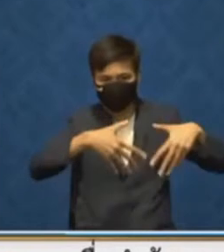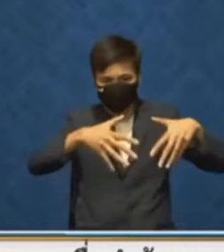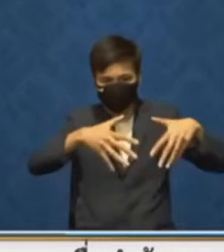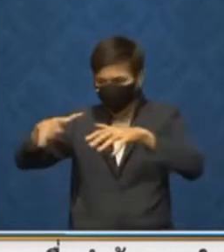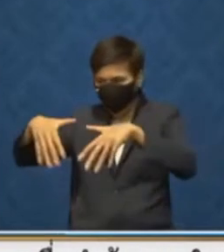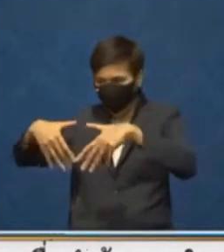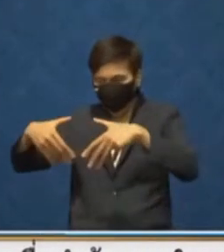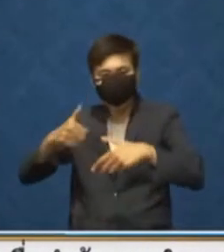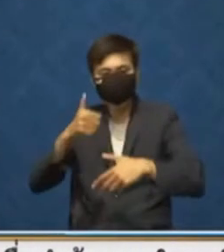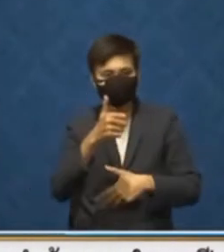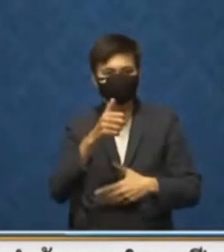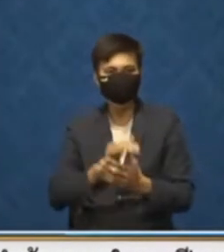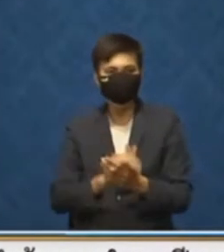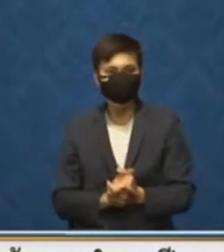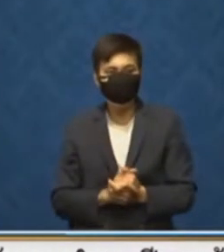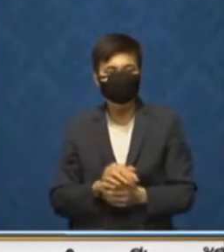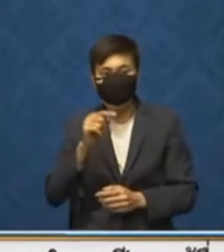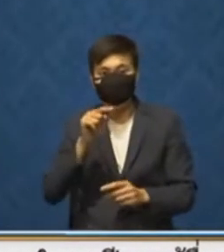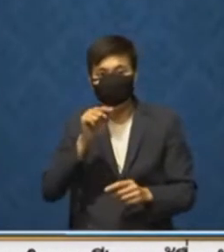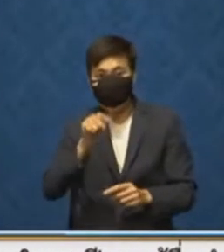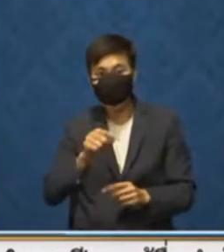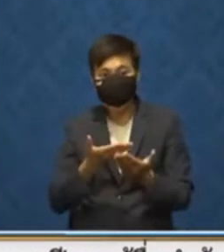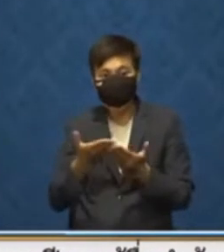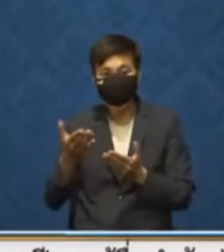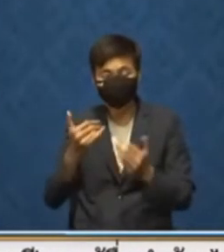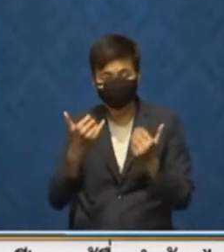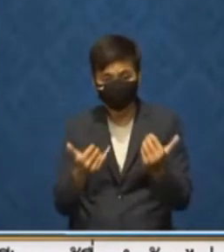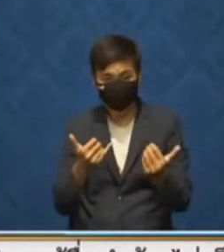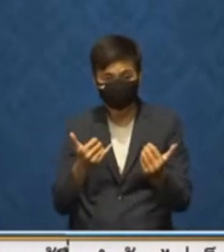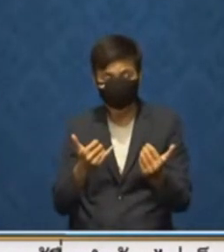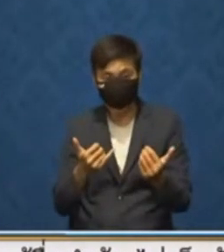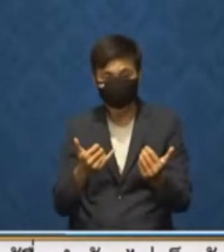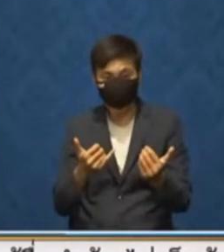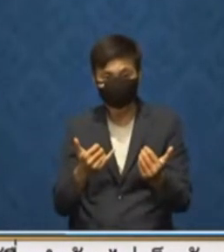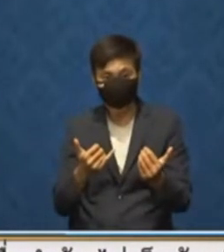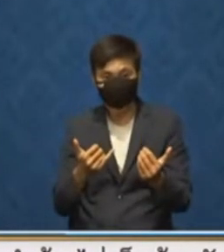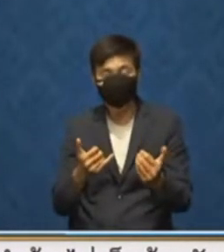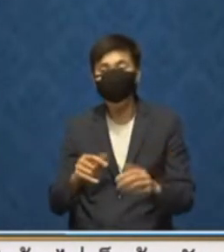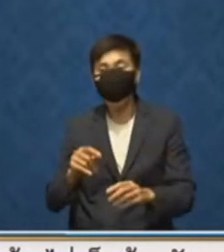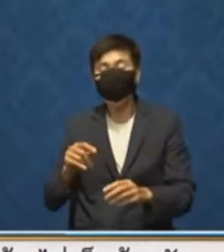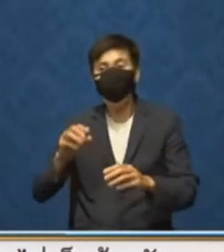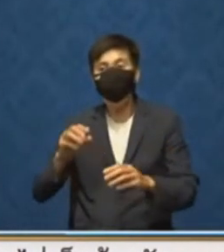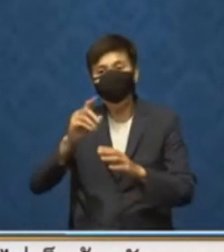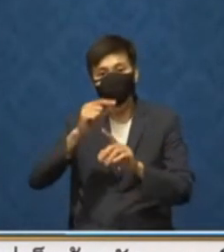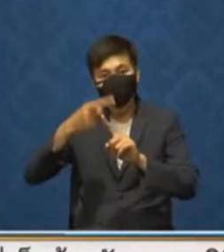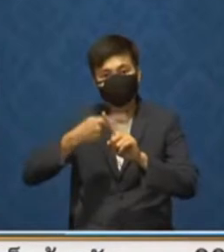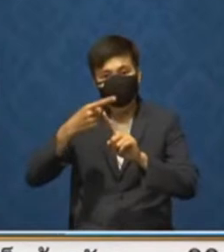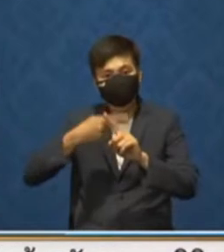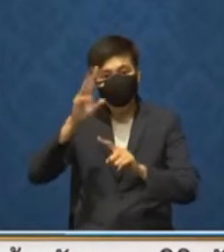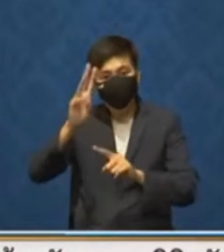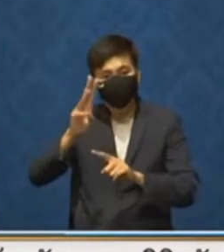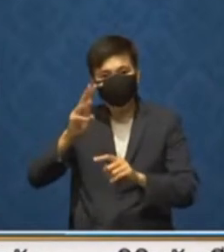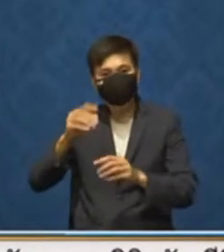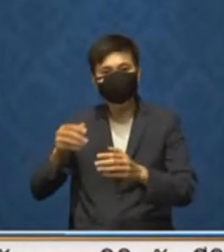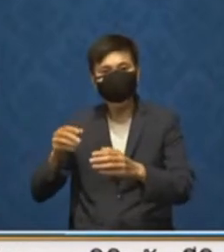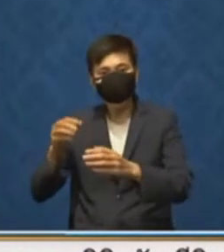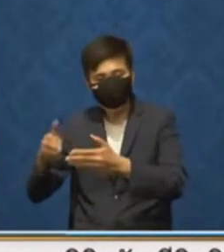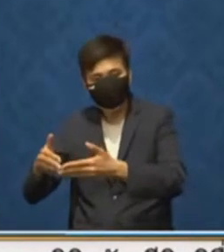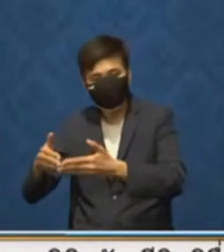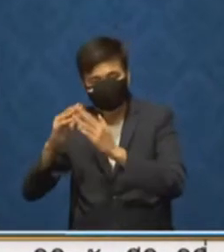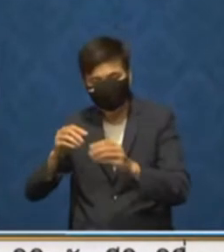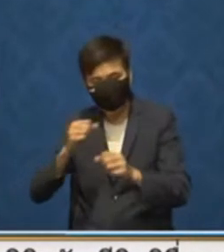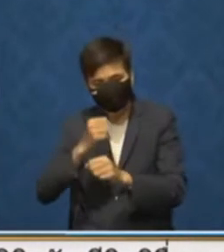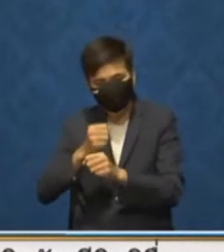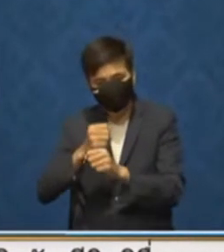กำไรถูกแล้ว 5สั่งซื้อวันนี้ติดตั้งที่ 6เดือนราคาซื้อจริงรถควบทั่วๆทอดการแข่งขันสูงมาก